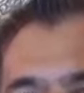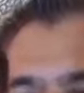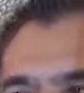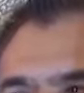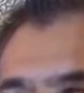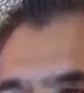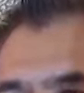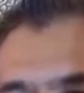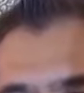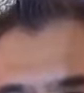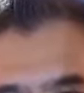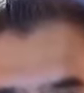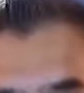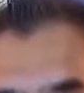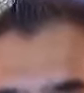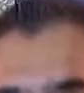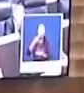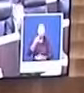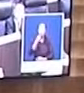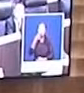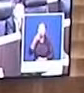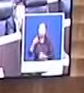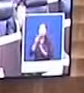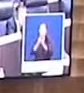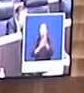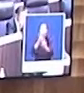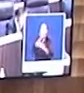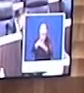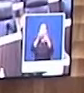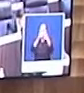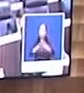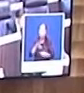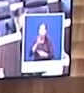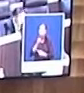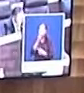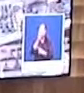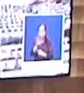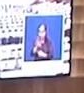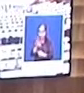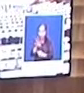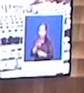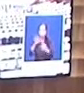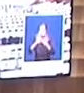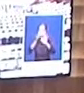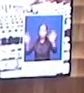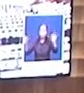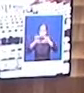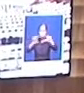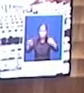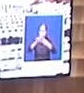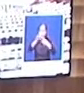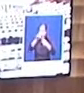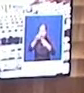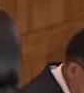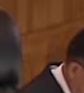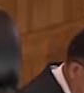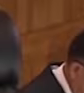ครับ ก็ ยินดีให้ความร่วมมือทุกอย่างนะฮะก็อยากให้ความร่วมมือของรัฐบาลที่ผ่านมารว